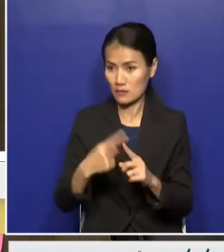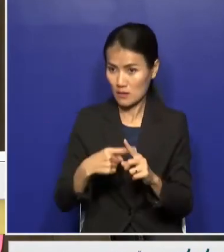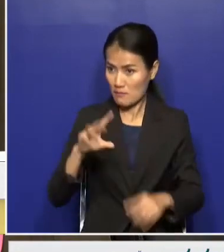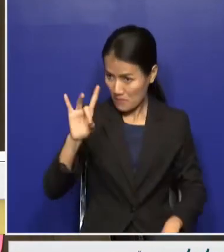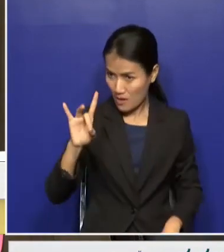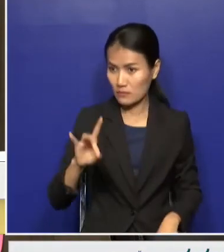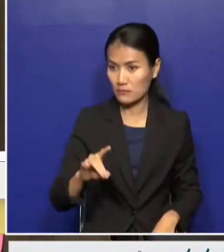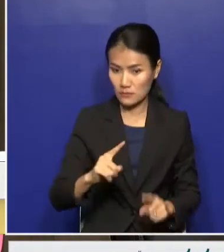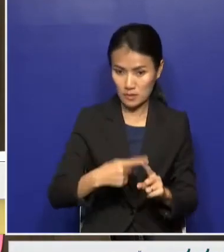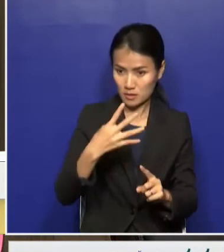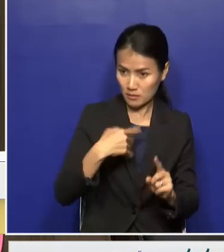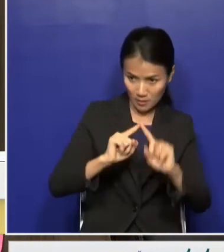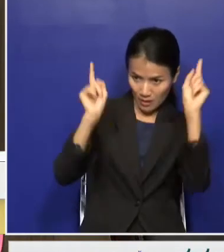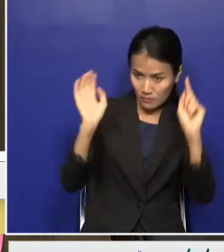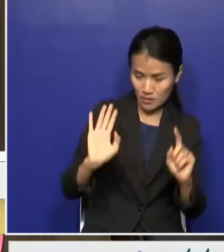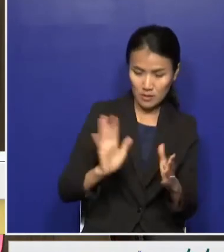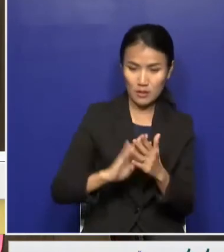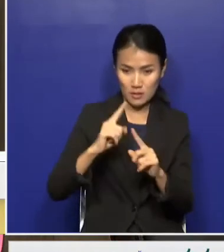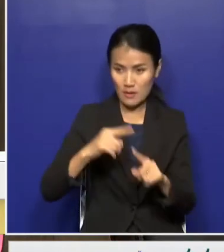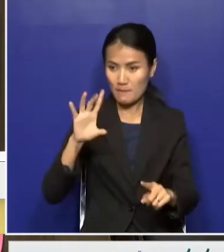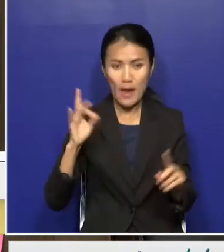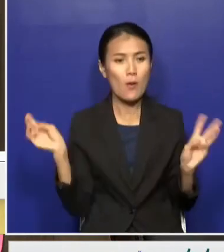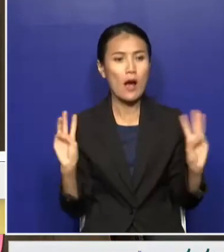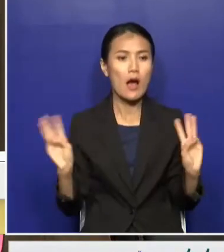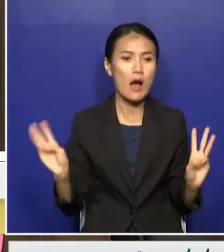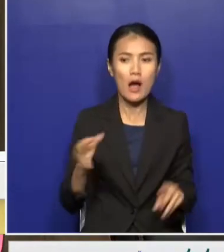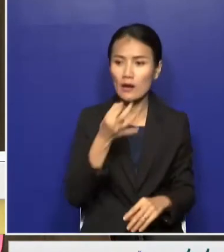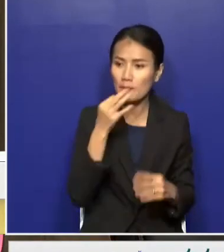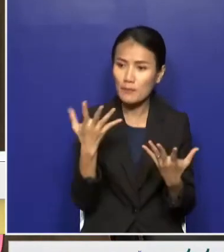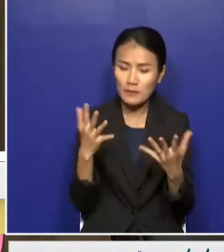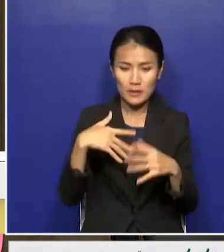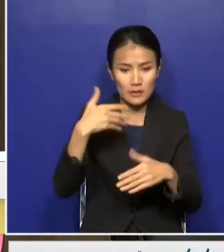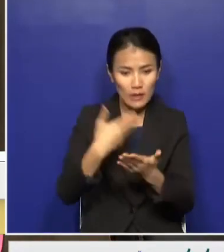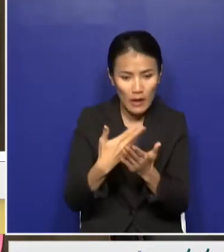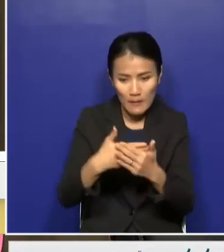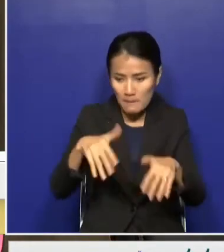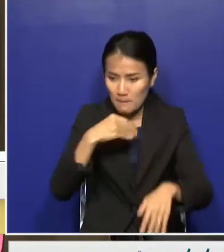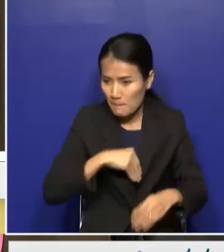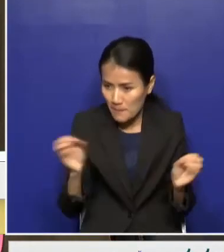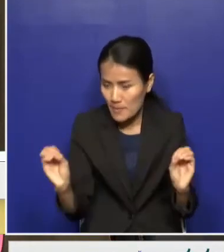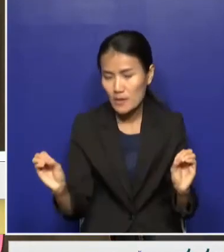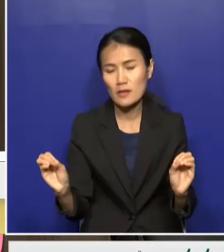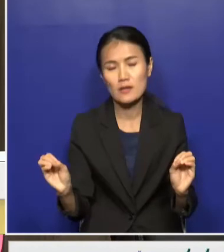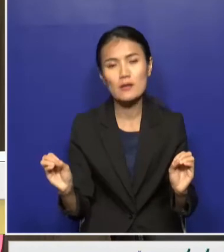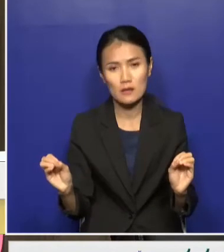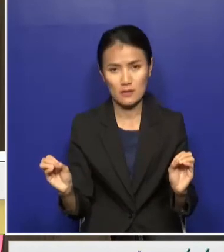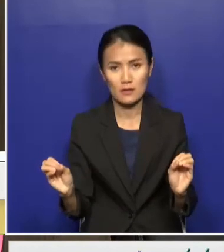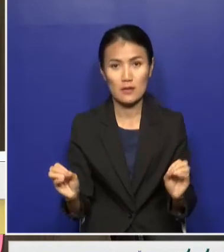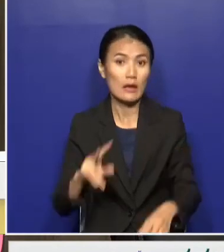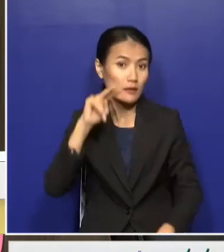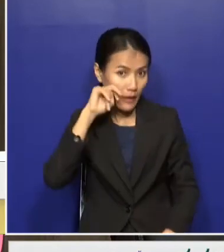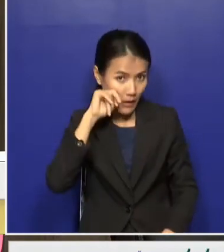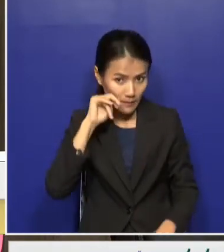ไอ้4เดือนนั้นใช่แต่ว่ากว่าไอ้รอบใหม่ที่จะทำและจะเก็บเกี่ยวได้เนี่ยนะครับก็รวมแล้ว8เดือนท่านครับน้ํา